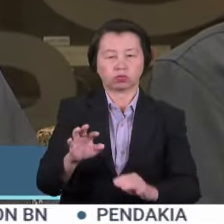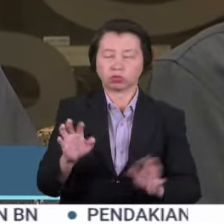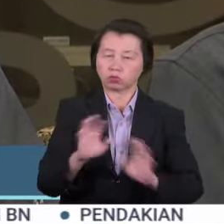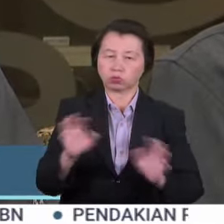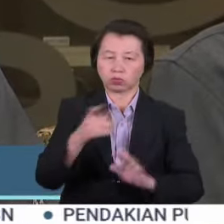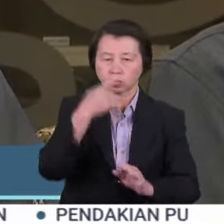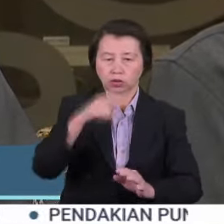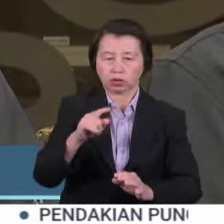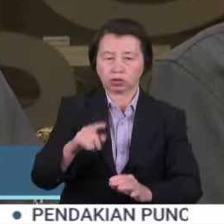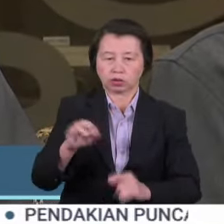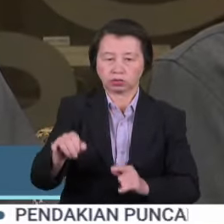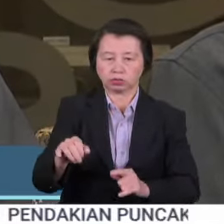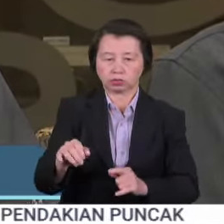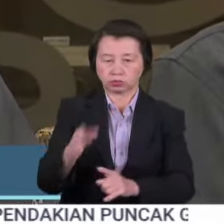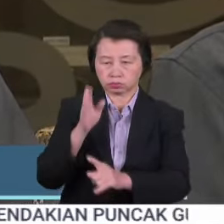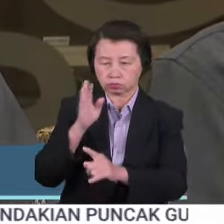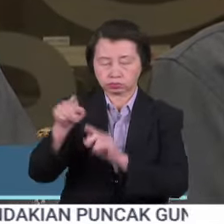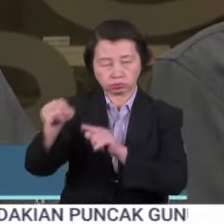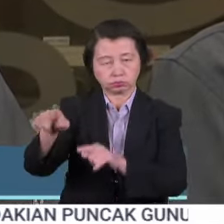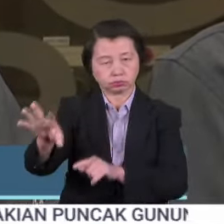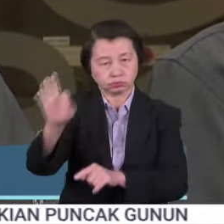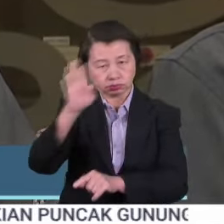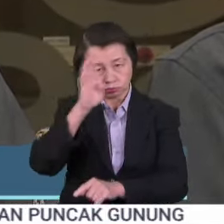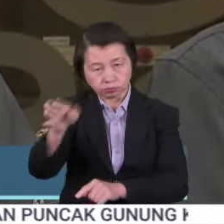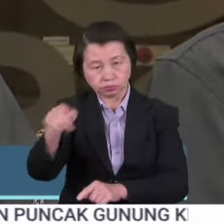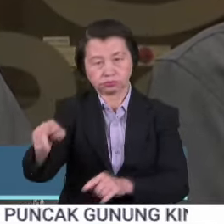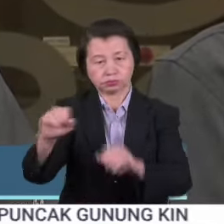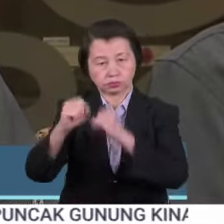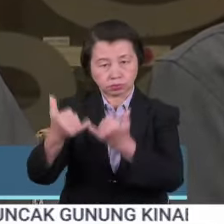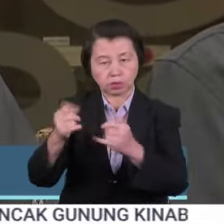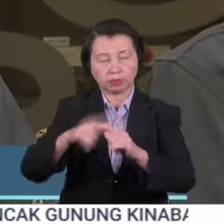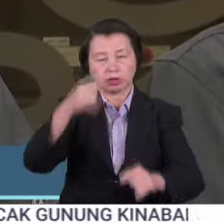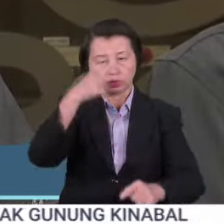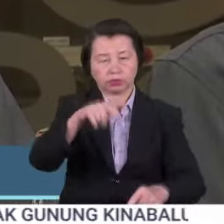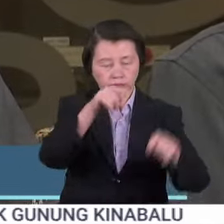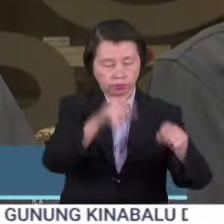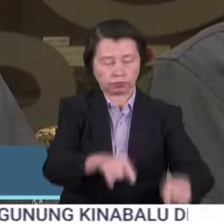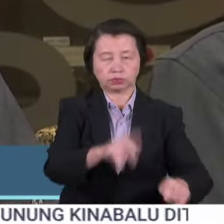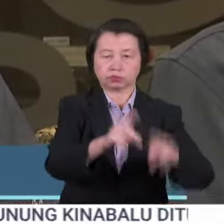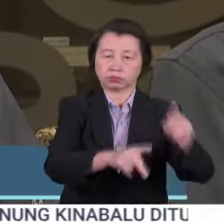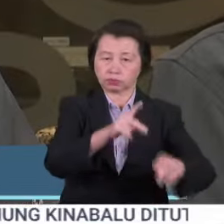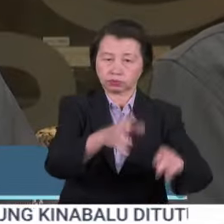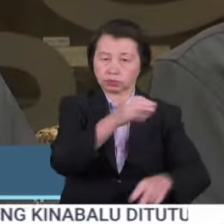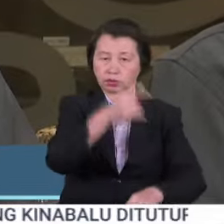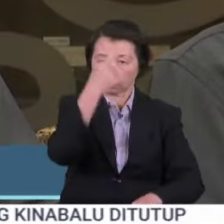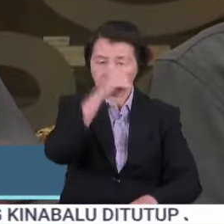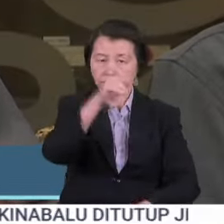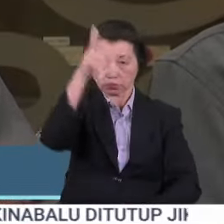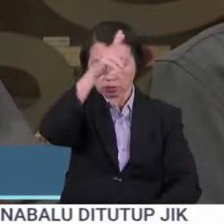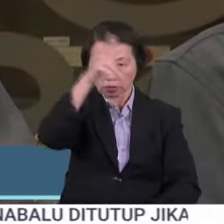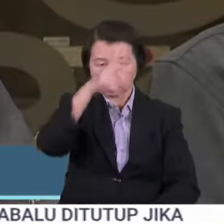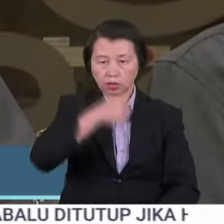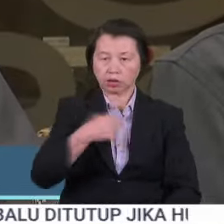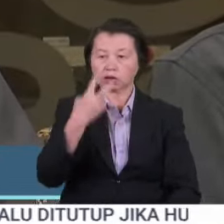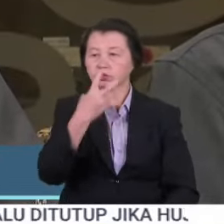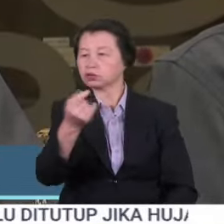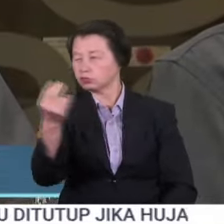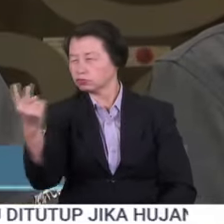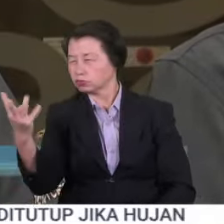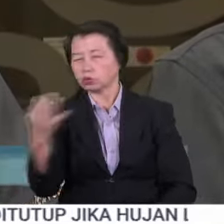not only to the respective companies, but also to our people and also the government. I've seen a few good